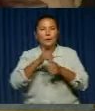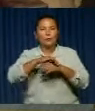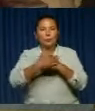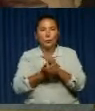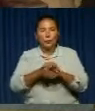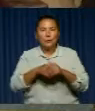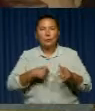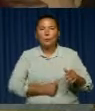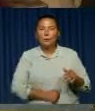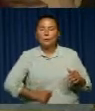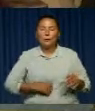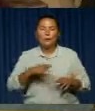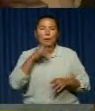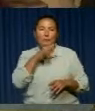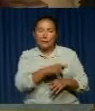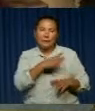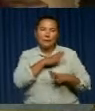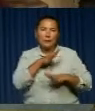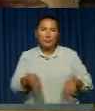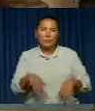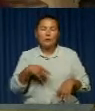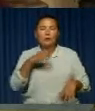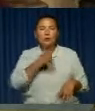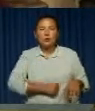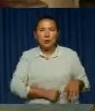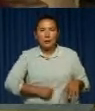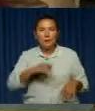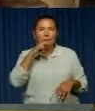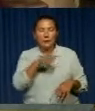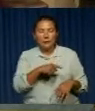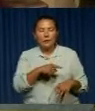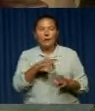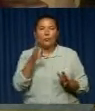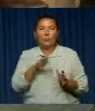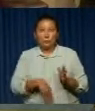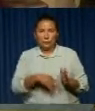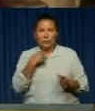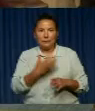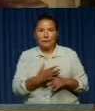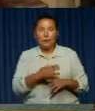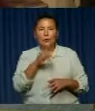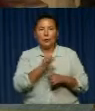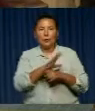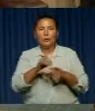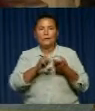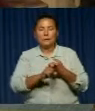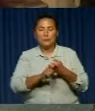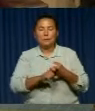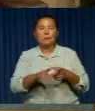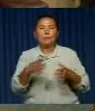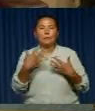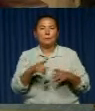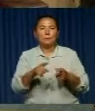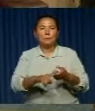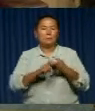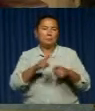ішек ауруы болмау үшін. Ішек ауруың болса, ағзаң әлсірейді. Әлсіреген ағзаны коронавирус ол жүр қарамызда. Ол